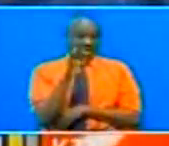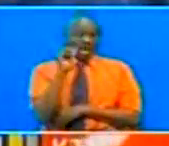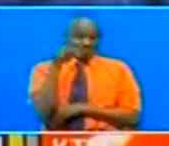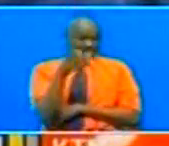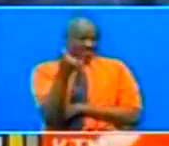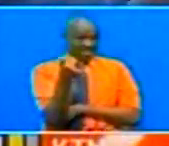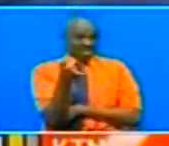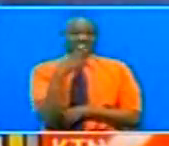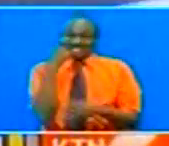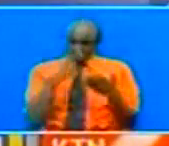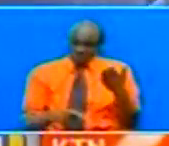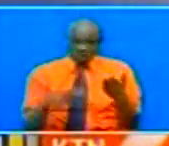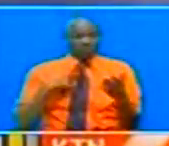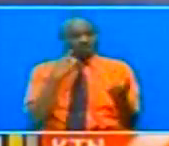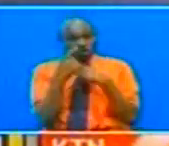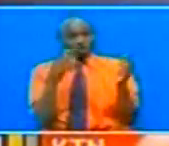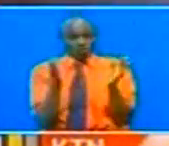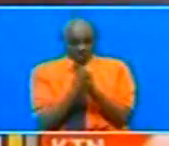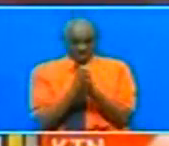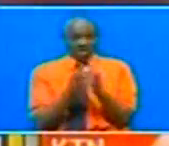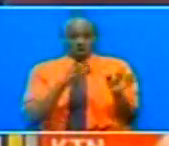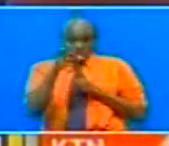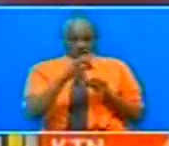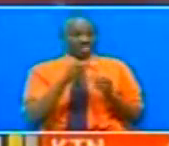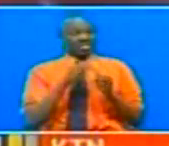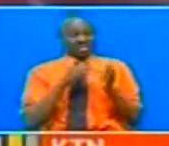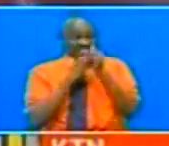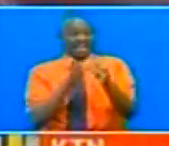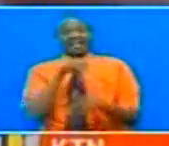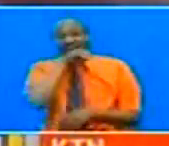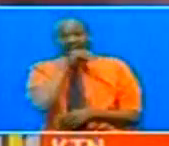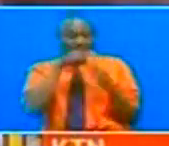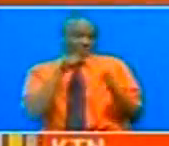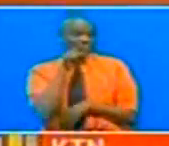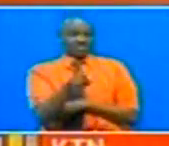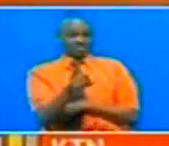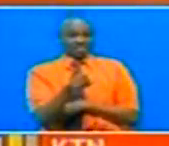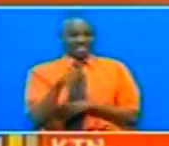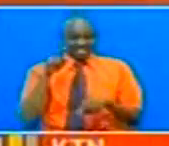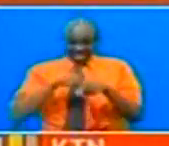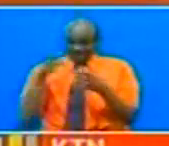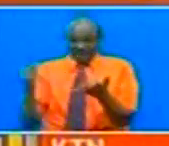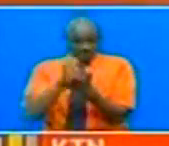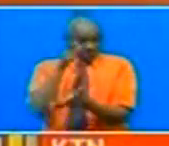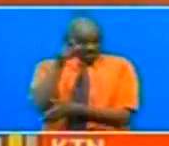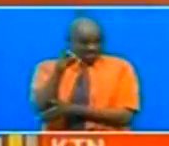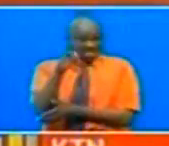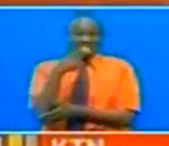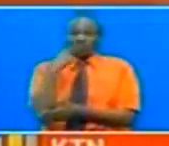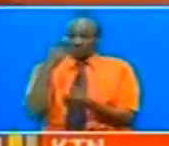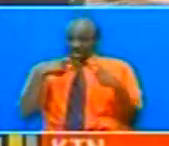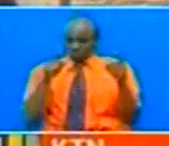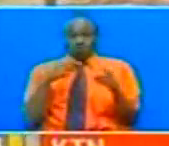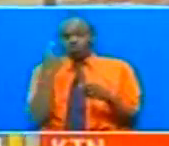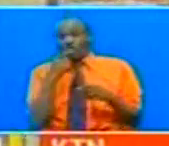kwamba atajadiliana na kinara wa CORD Raila Odinga kuhusu swala hilo. Uteuzi wa Nkaiseri ulitangazwa